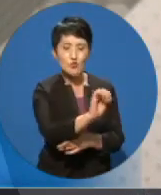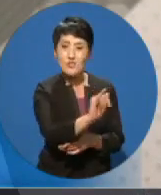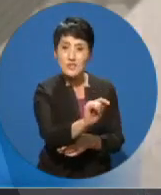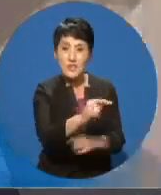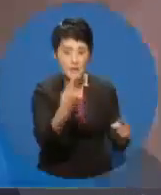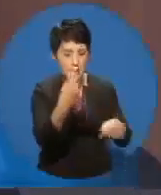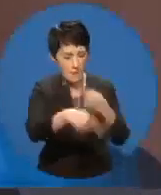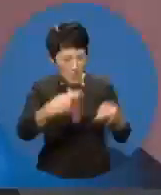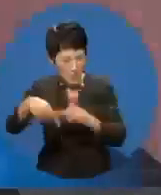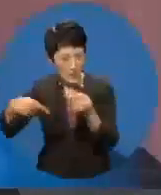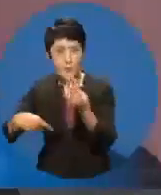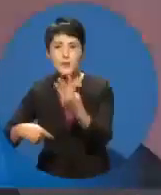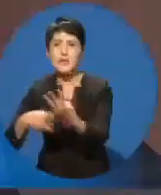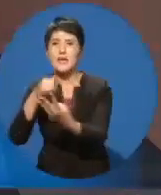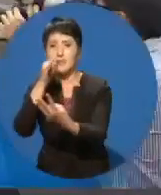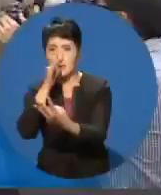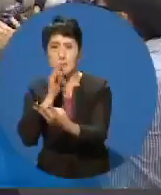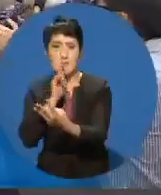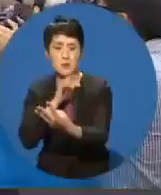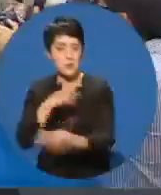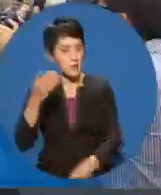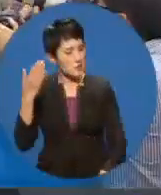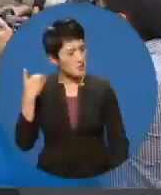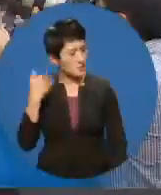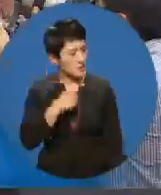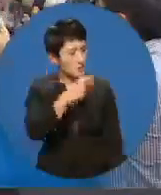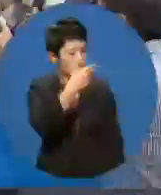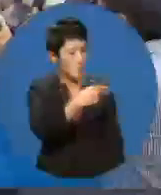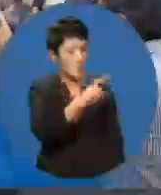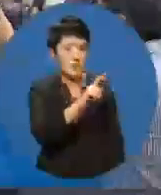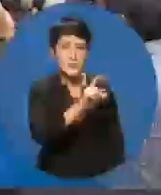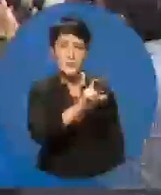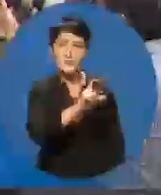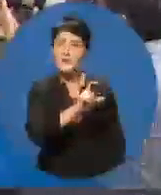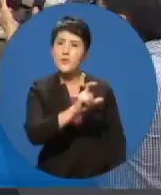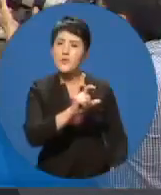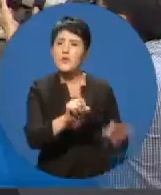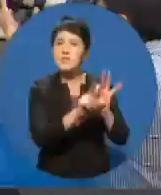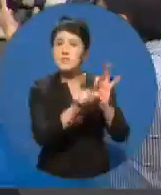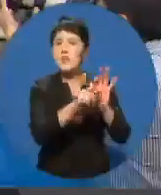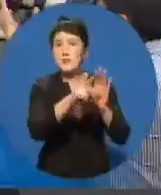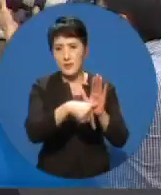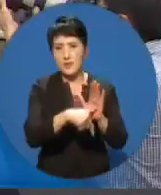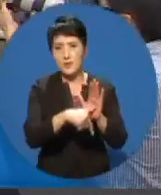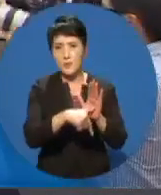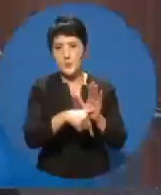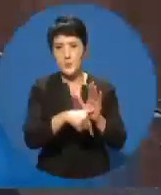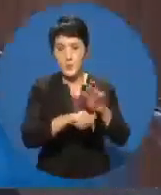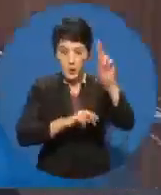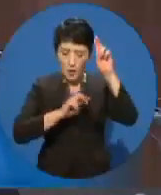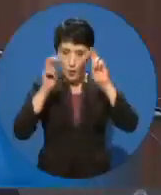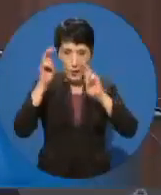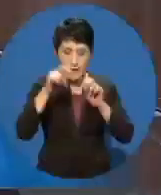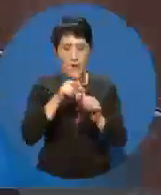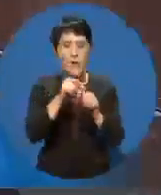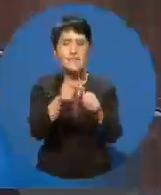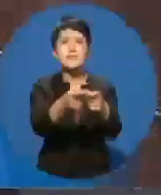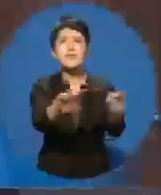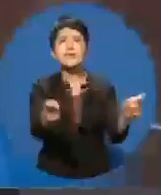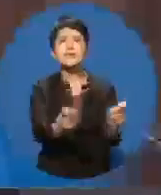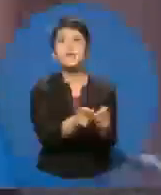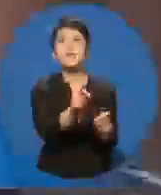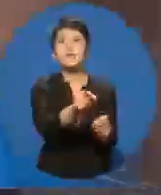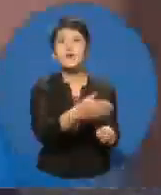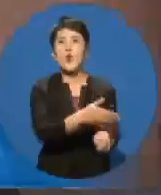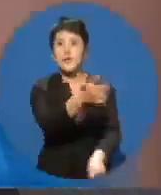나오는데 그 외에도 2015년 12월에 자신의 회사 인사팀 과장을 상대로 자신